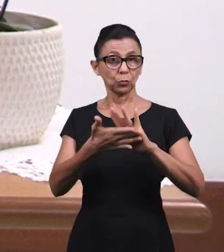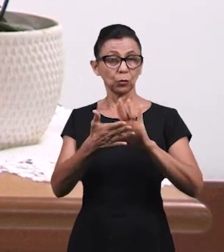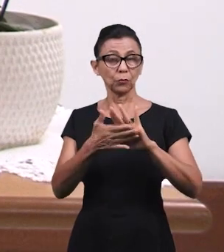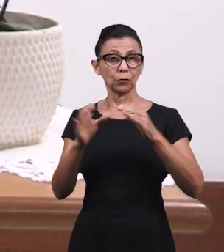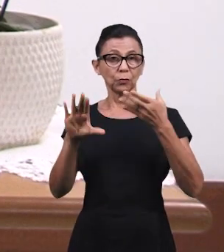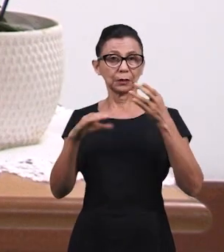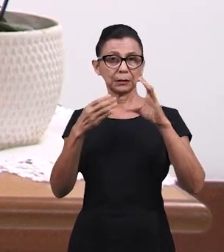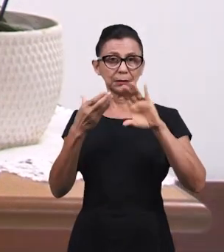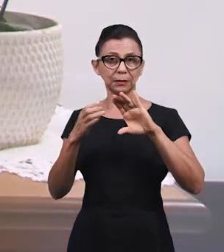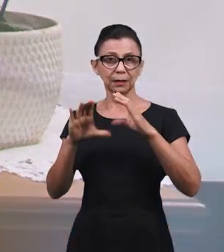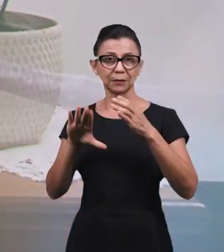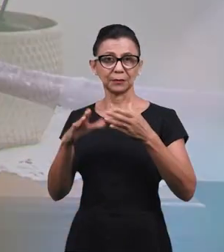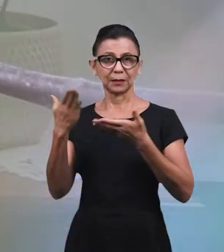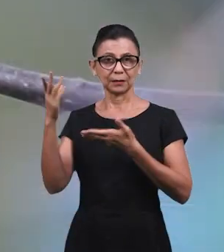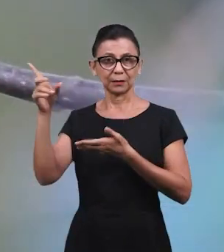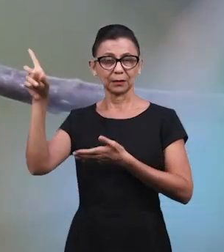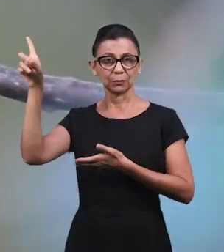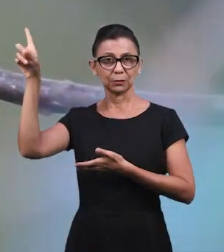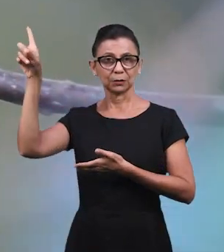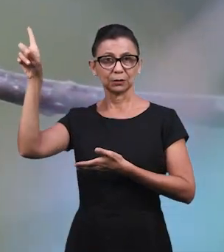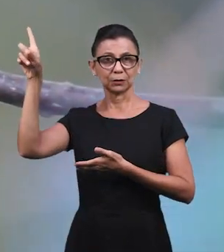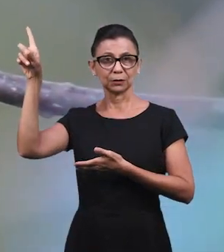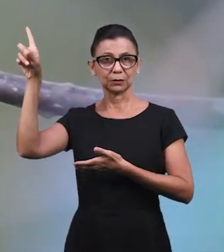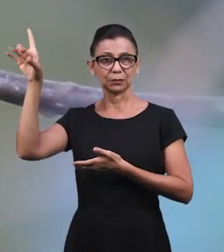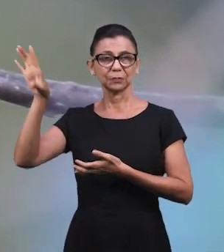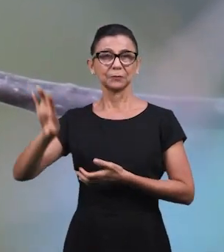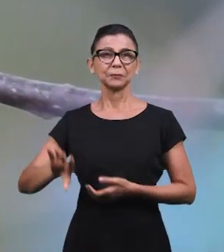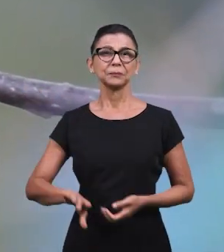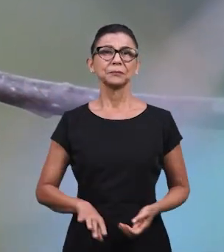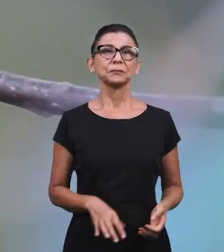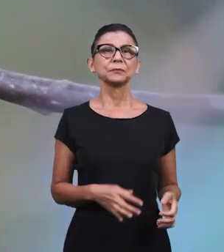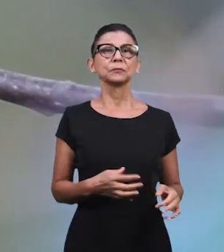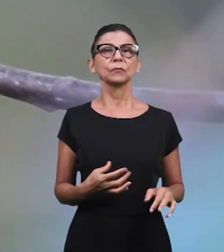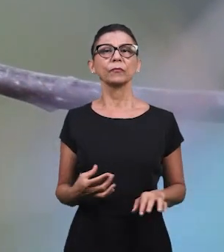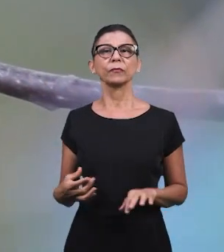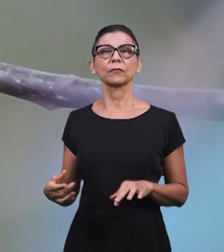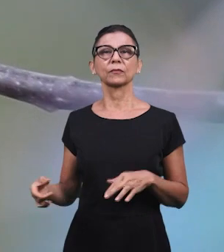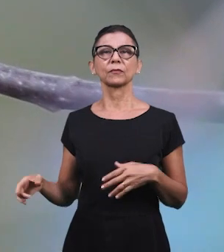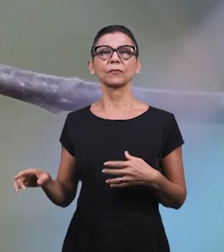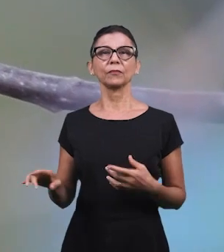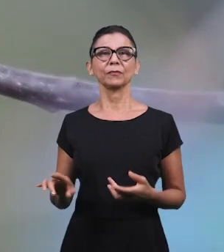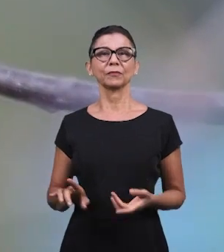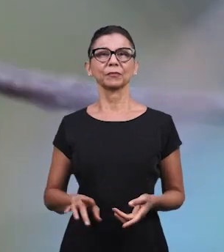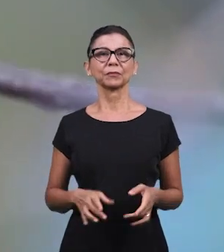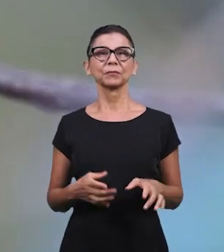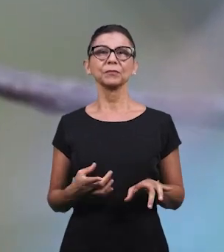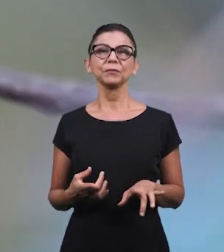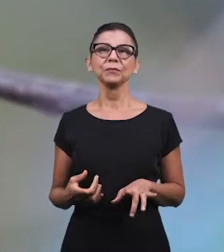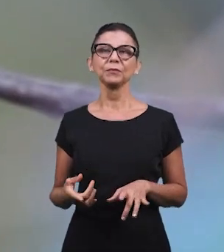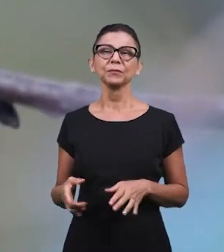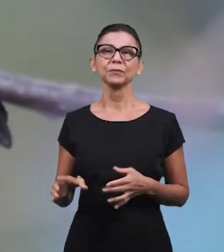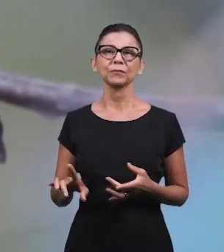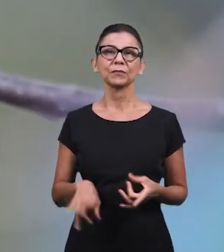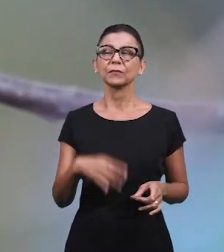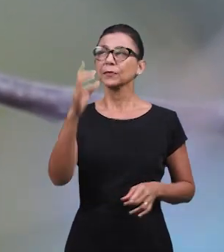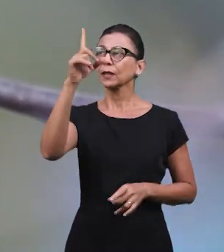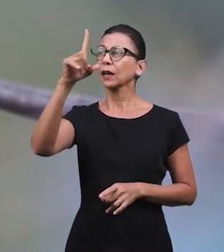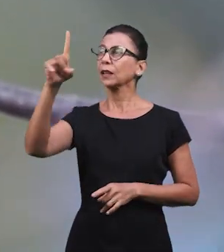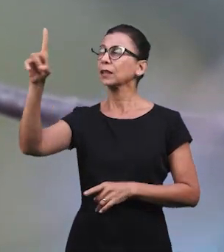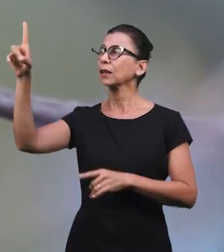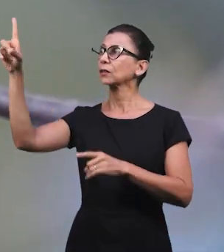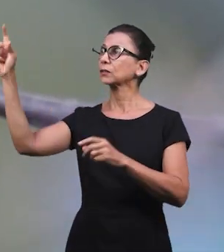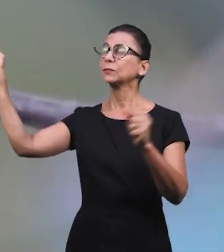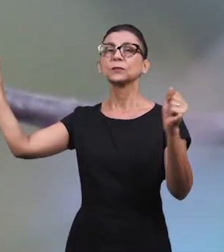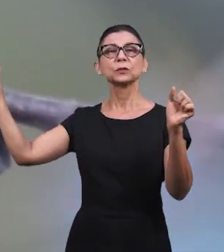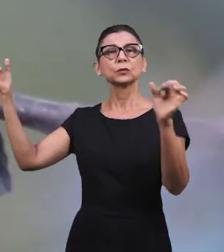еще один псалом Господу. Богу воздадим славу